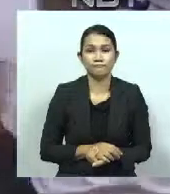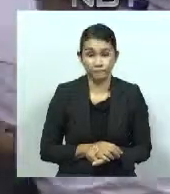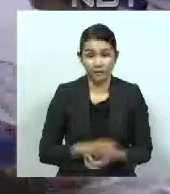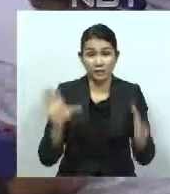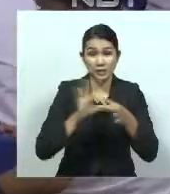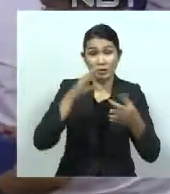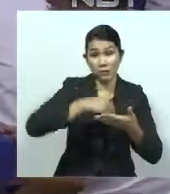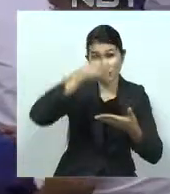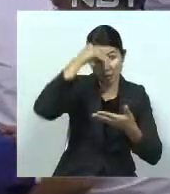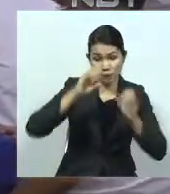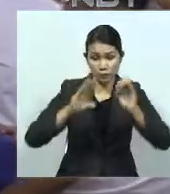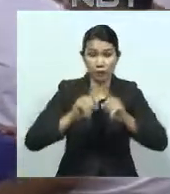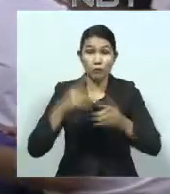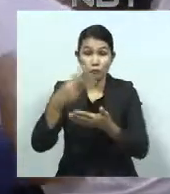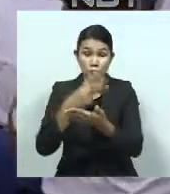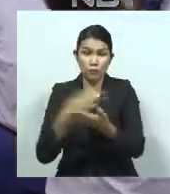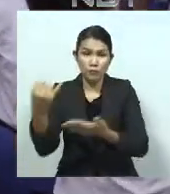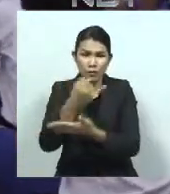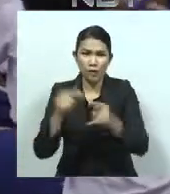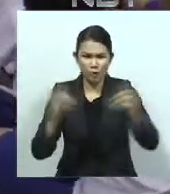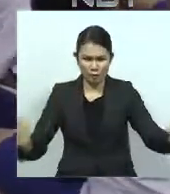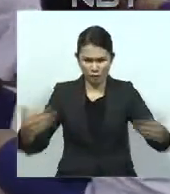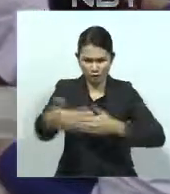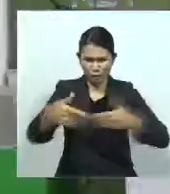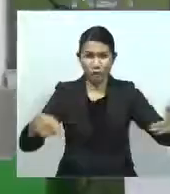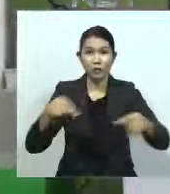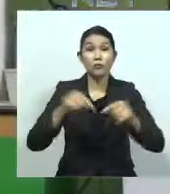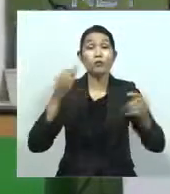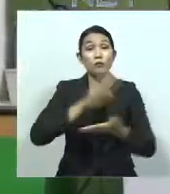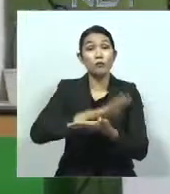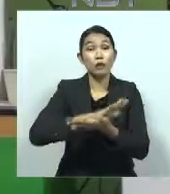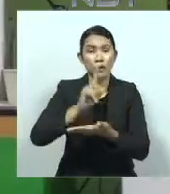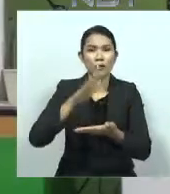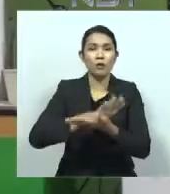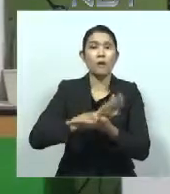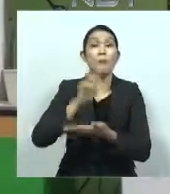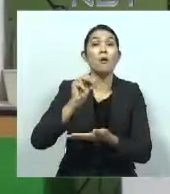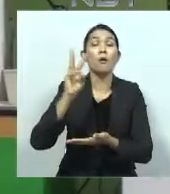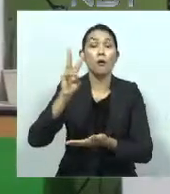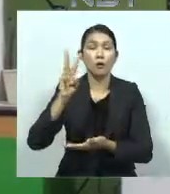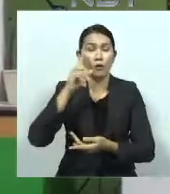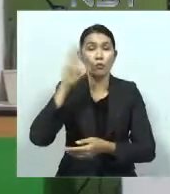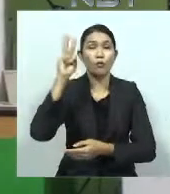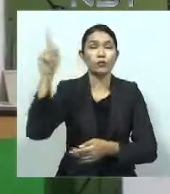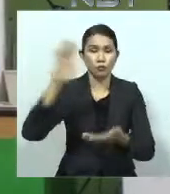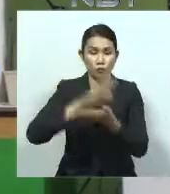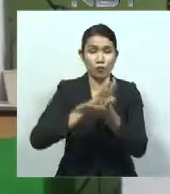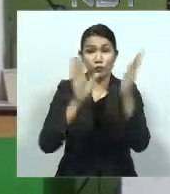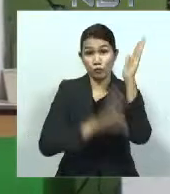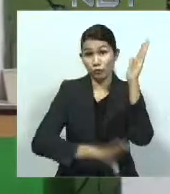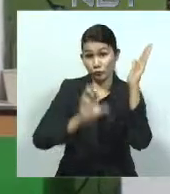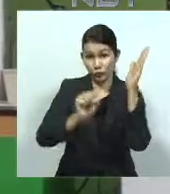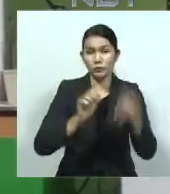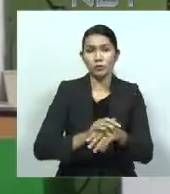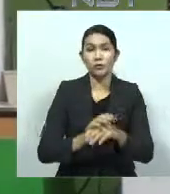การเรียนการสอนวิชาศิลปะในห้องสี่เหลี่ยมเล็กๆภายในโรงเรียนมหาวชิราวุธจังหวัดสงขลาที่สอนโดยครูสิทธวุฒิจันทร